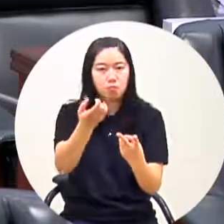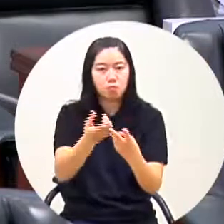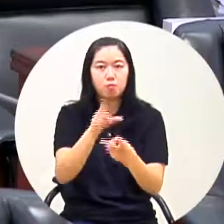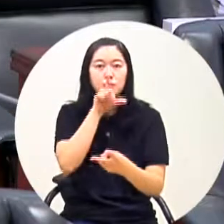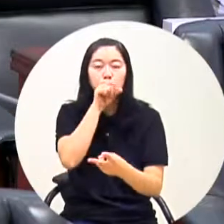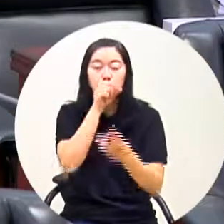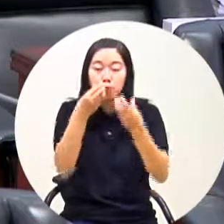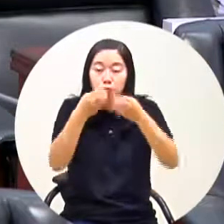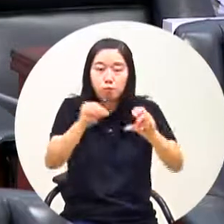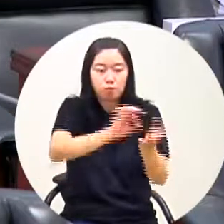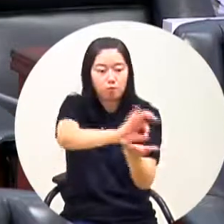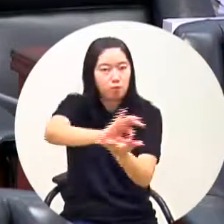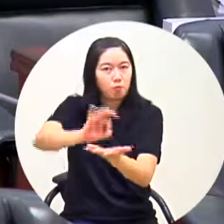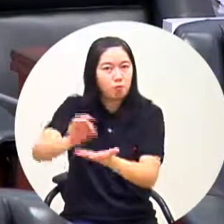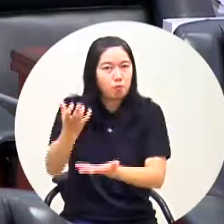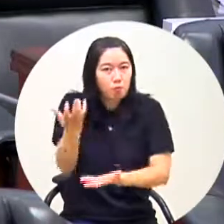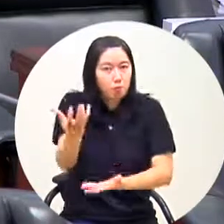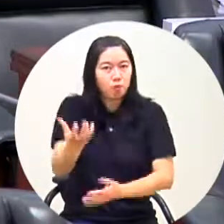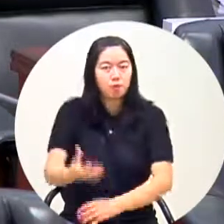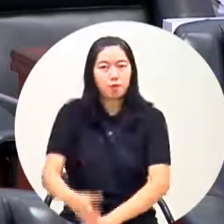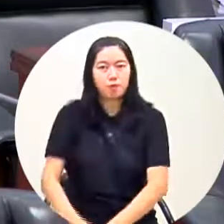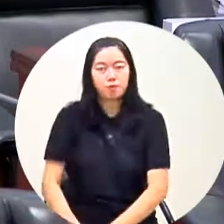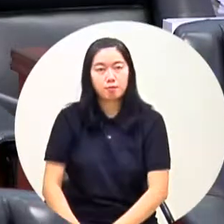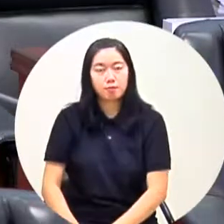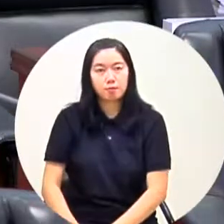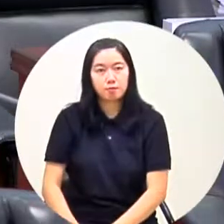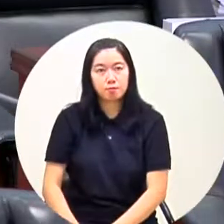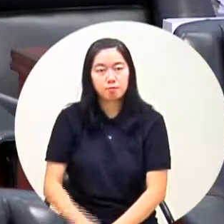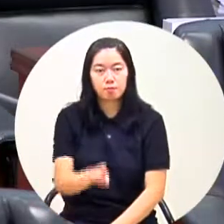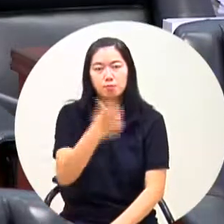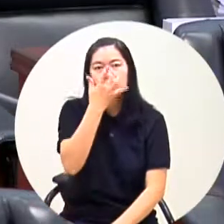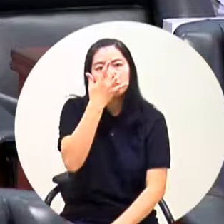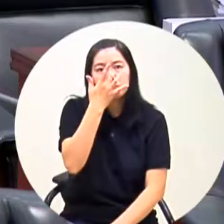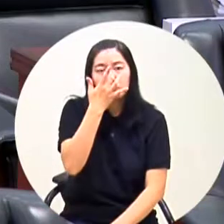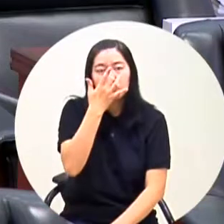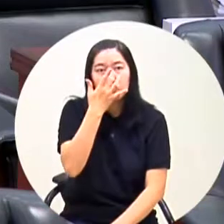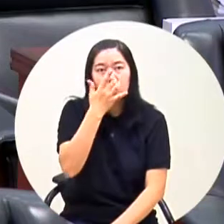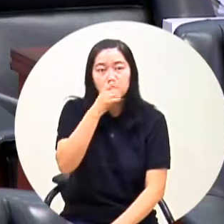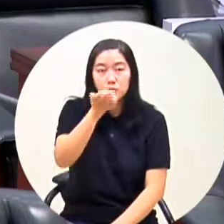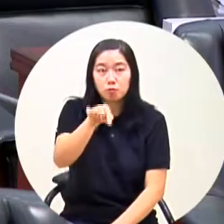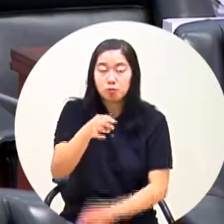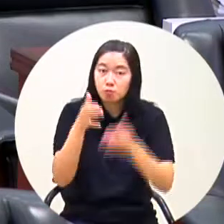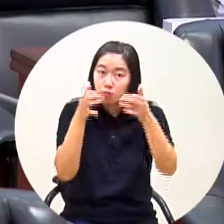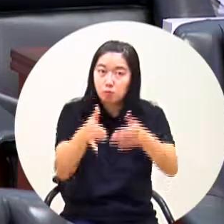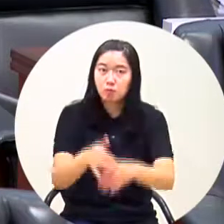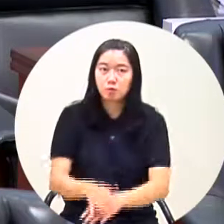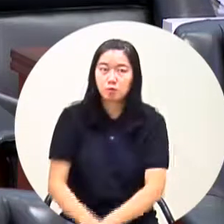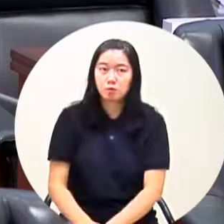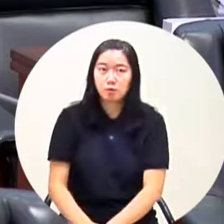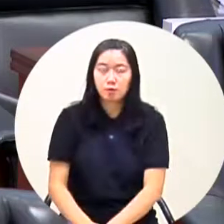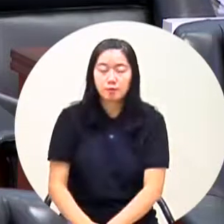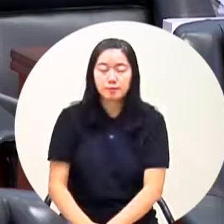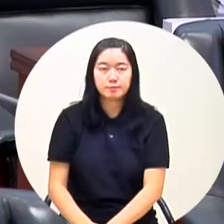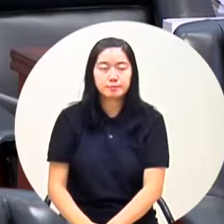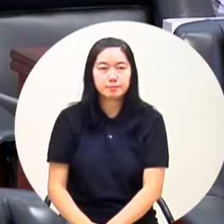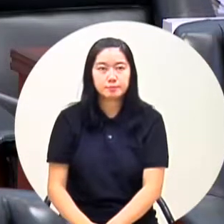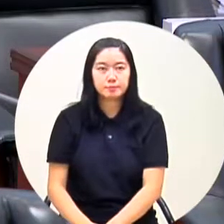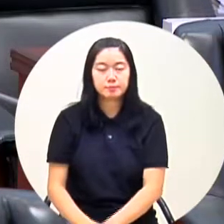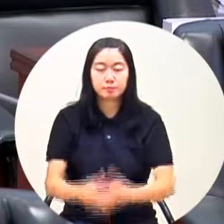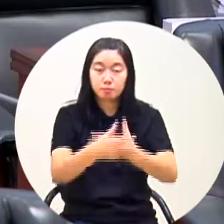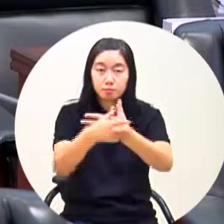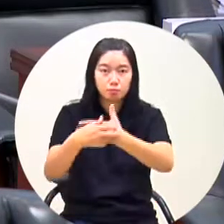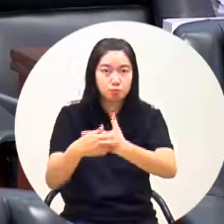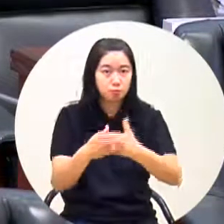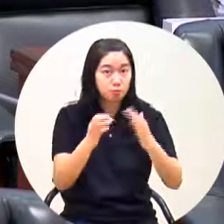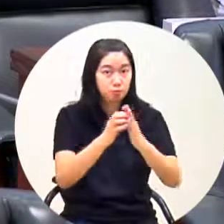它用量用单量最多的，我不晓得针对这个我们卫生局局长这